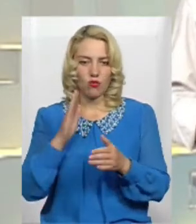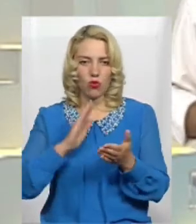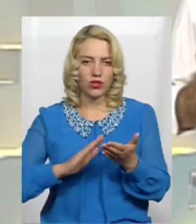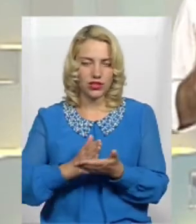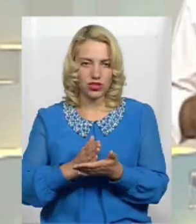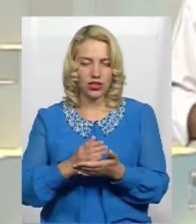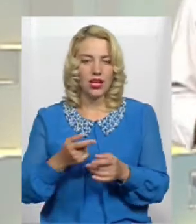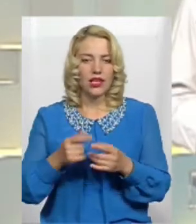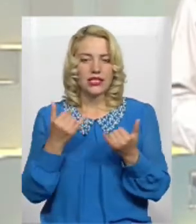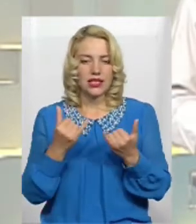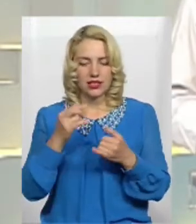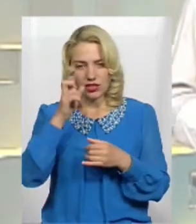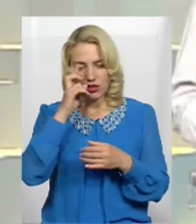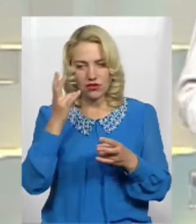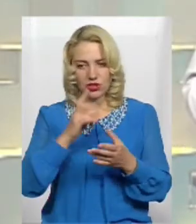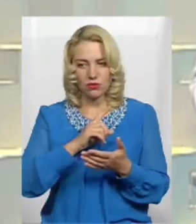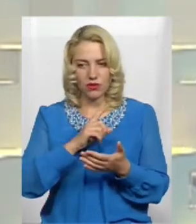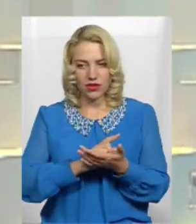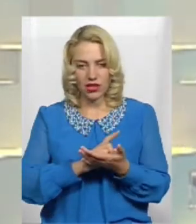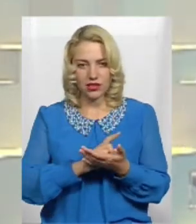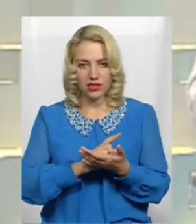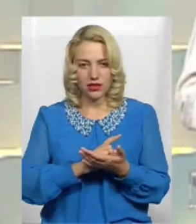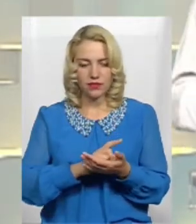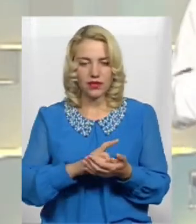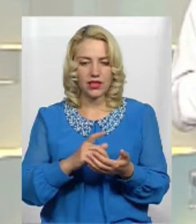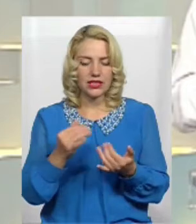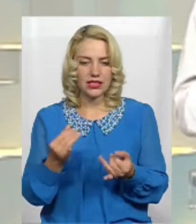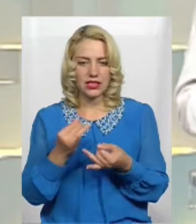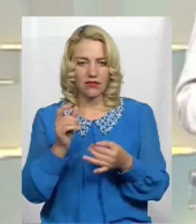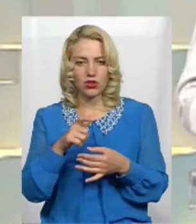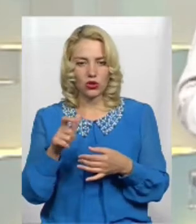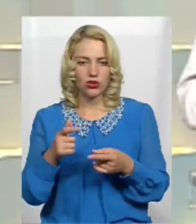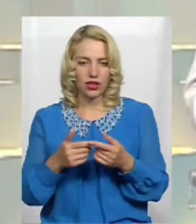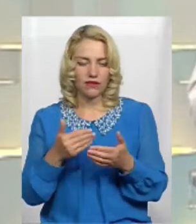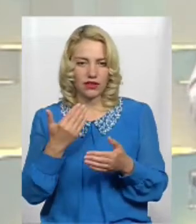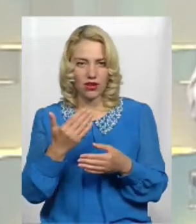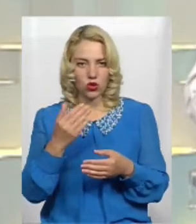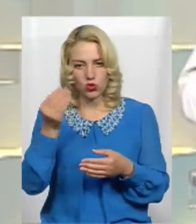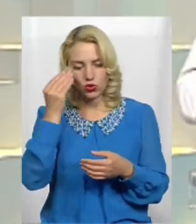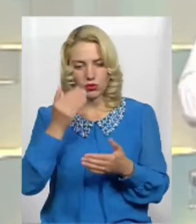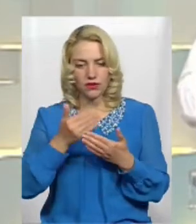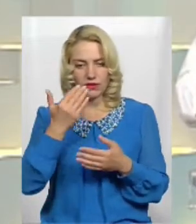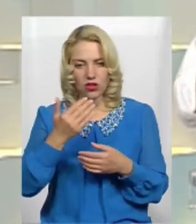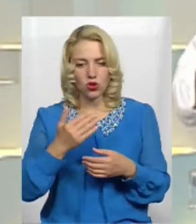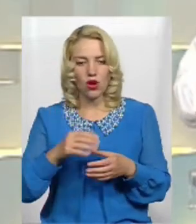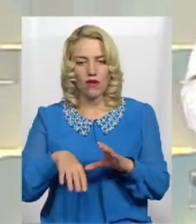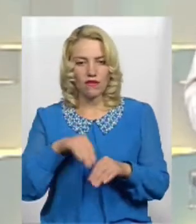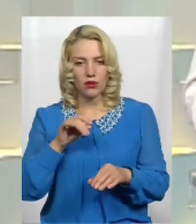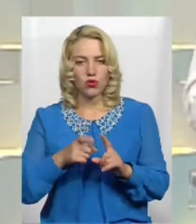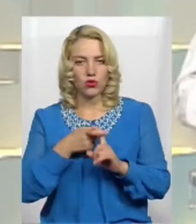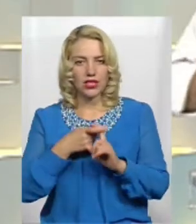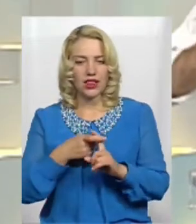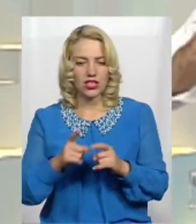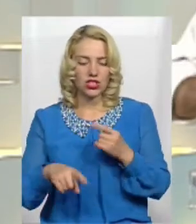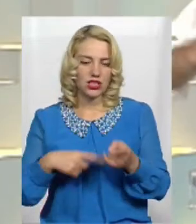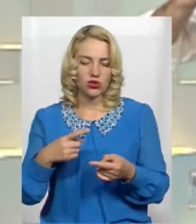В даному випадку держава зобов'язана якось зацікавити людей, що саме від вашої думки, від вашого вибору залежить